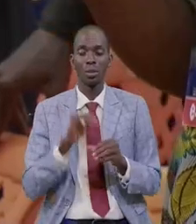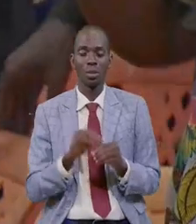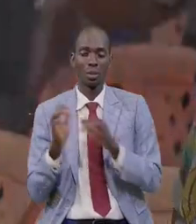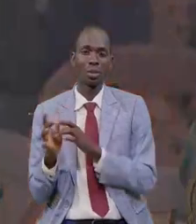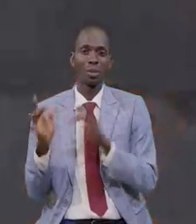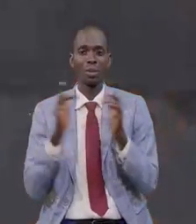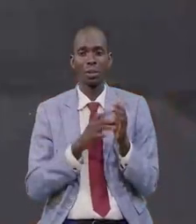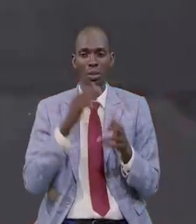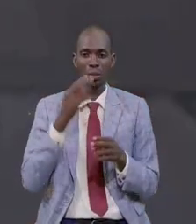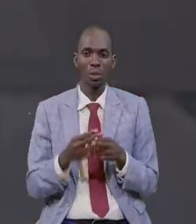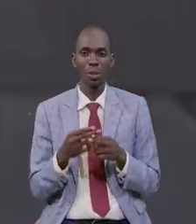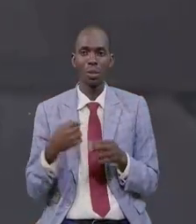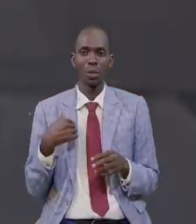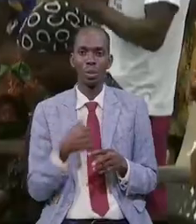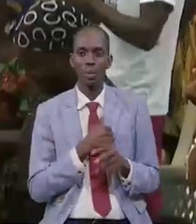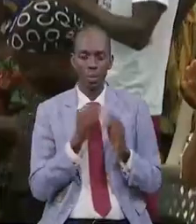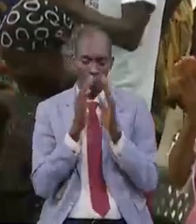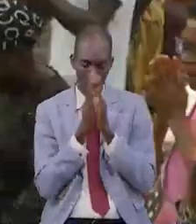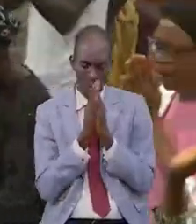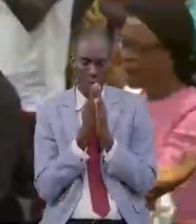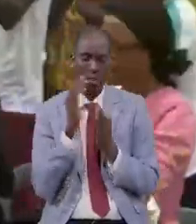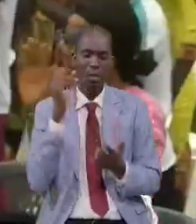au nom de Jésus nous